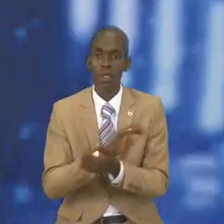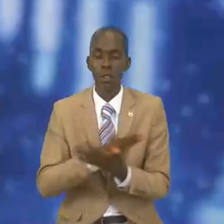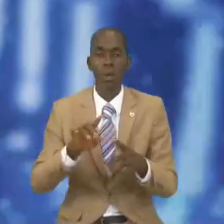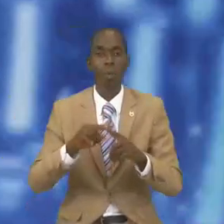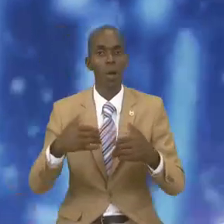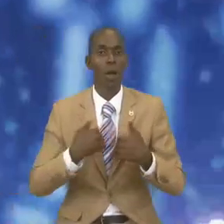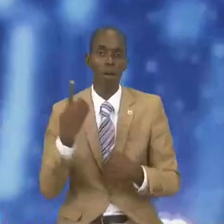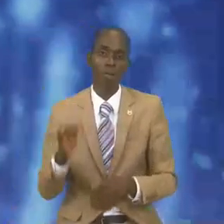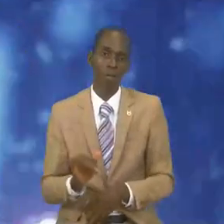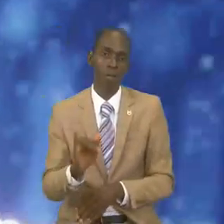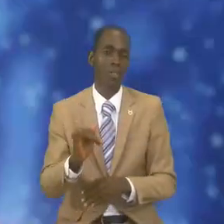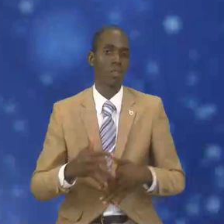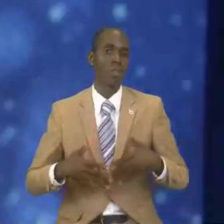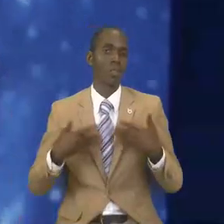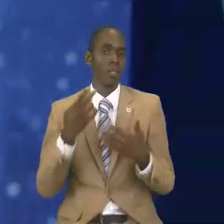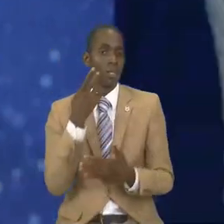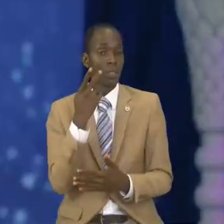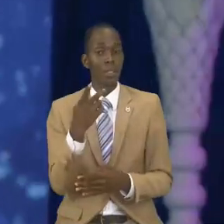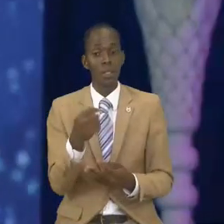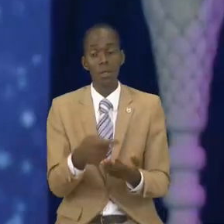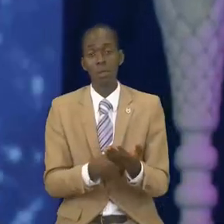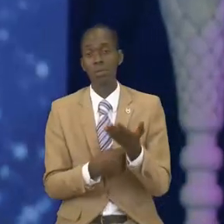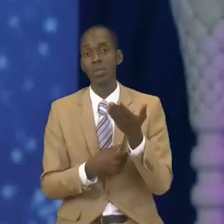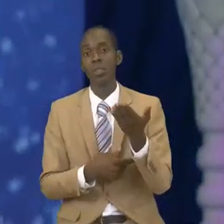vie éternelle.